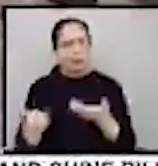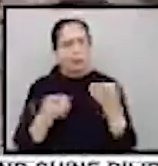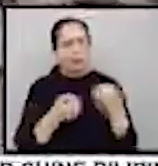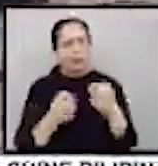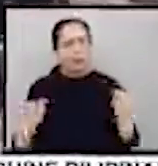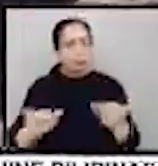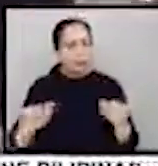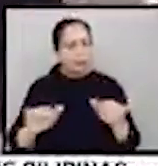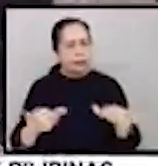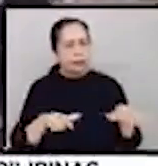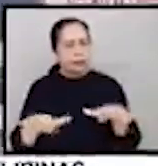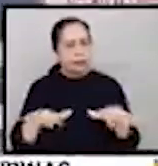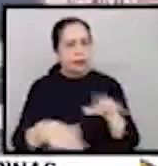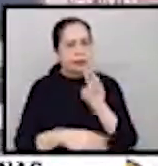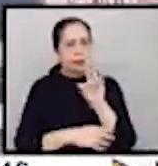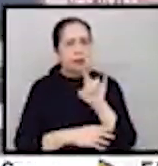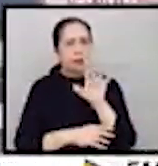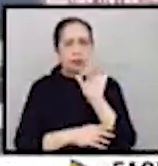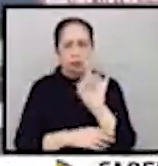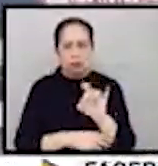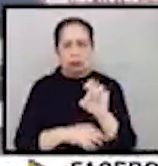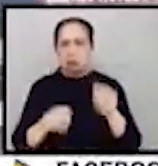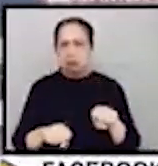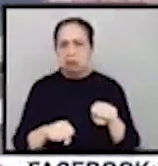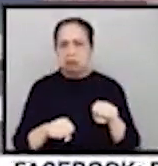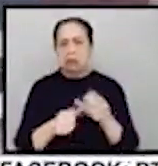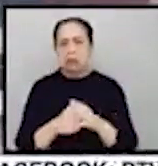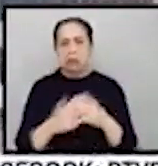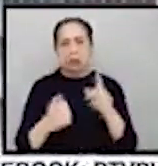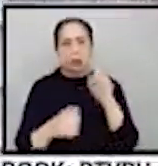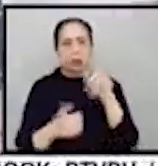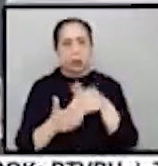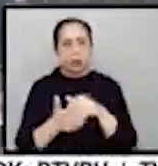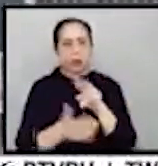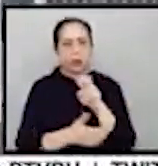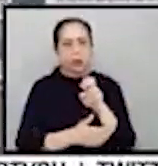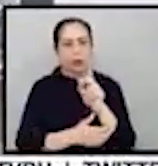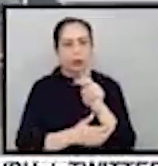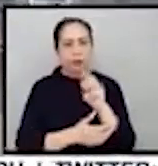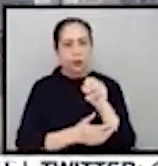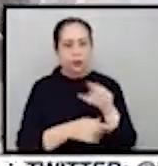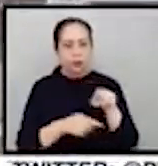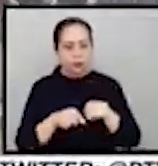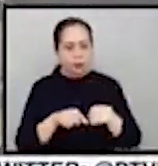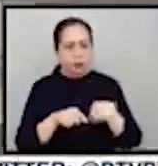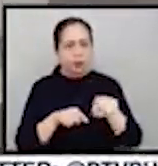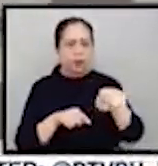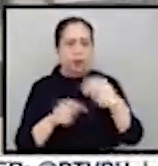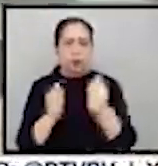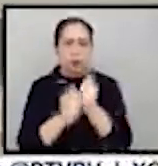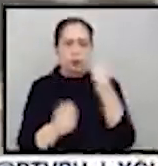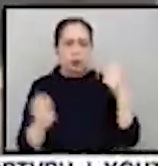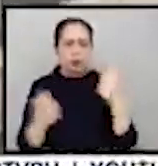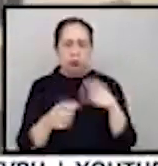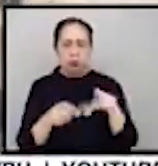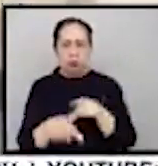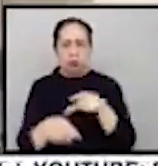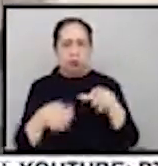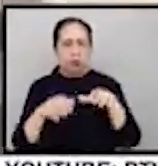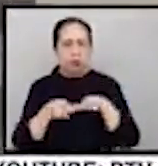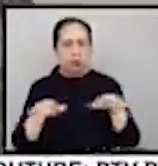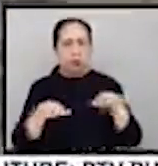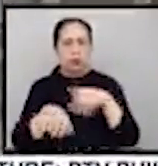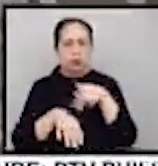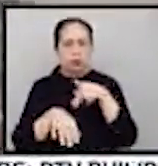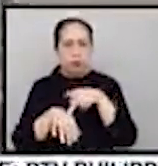magnitude 7.8 na lindol. May habang 1,200 kilometers naman ang pinakamahalang habang fault system sa Pilipinas